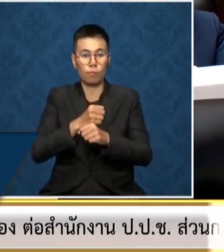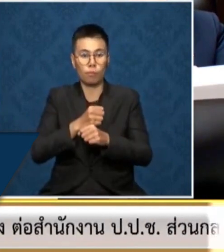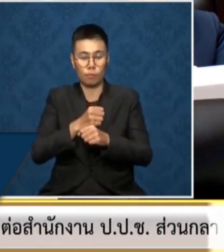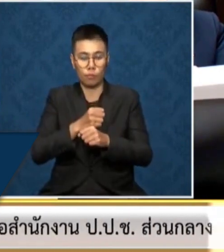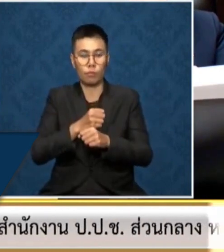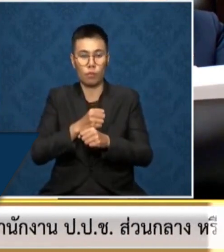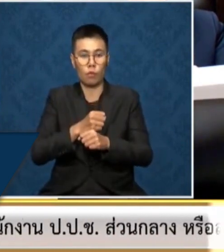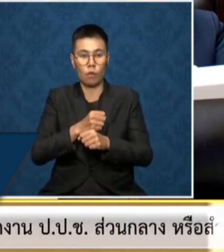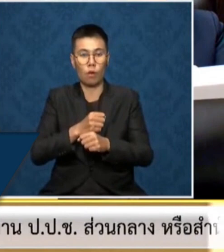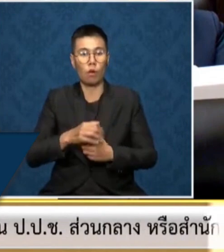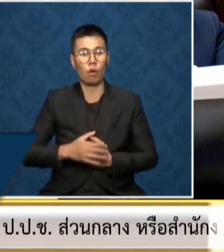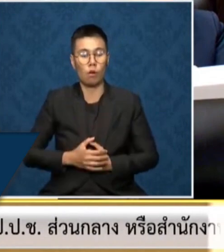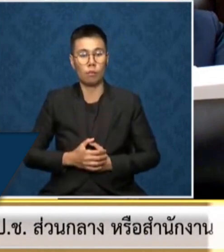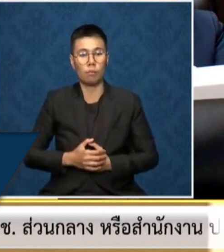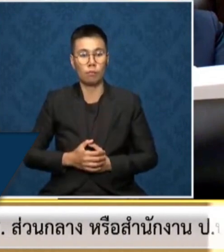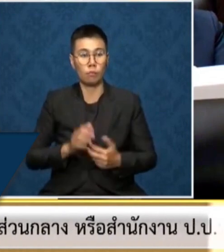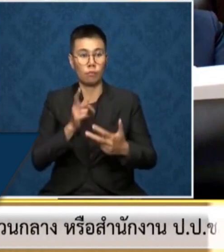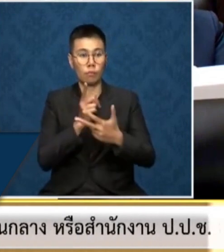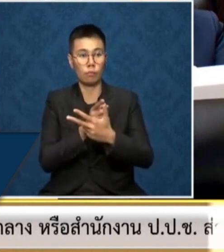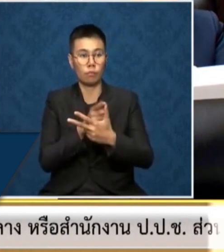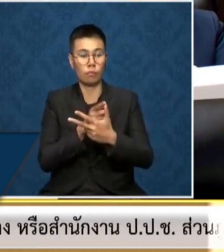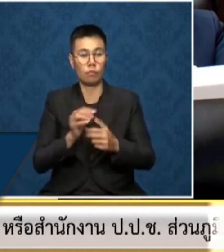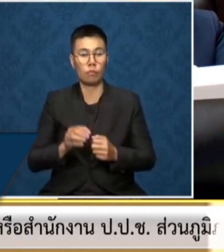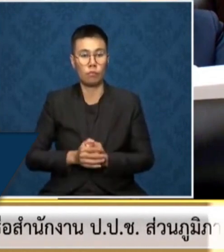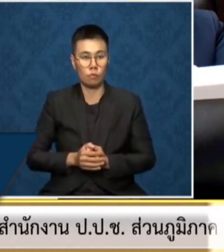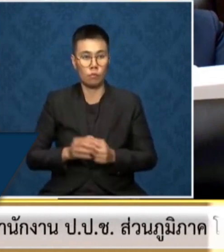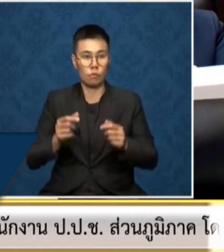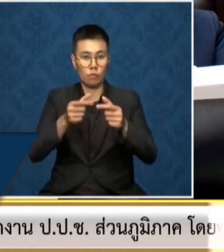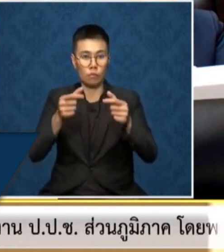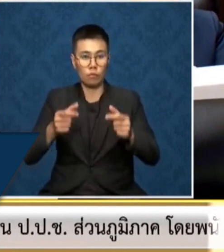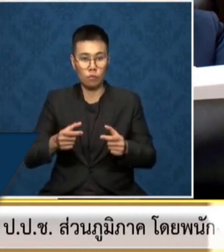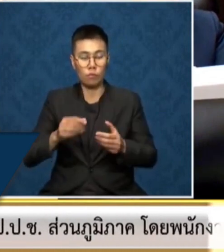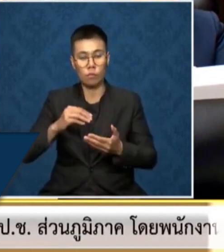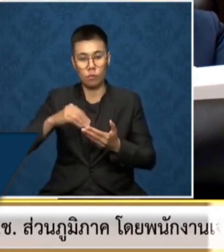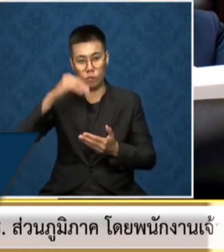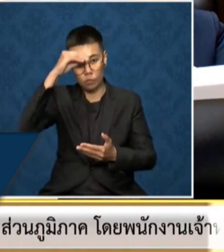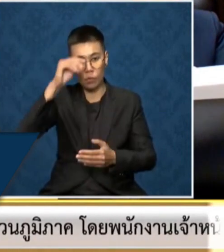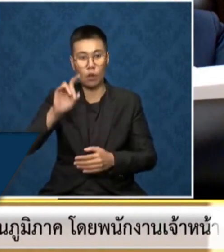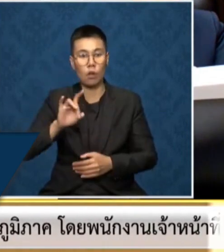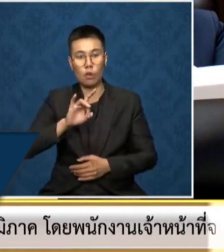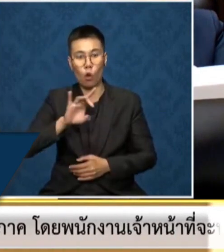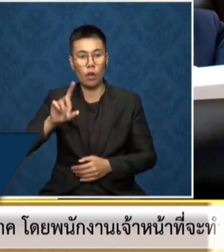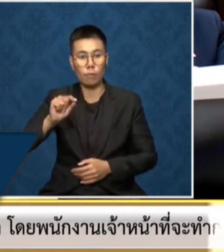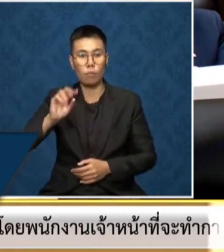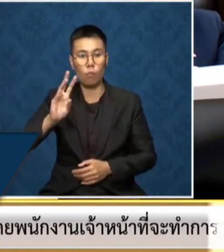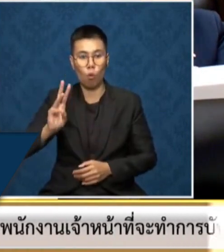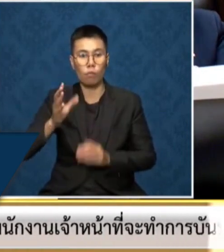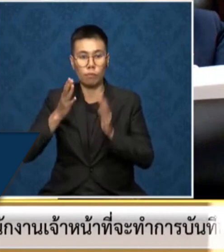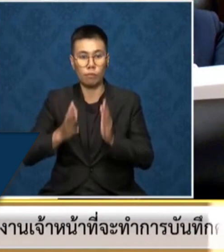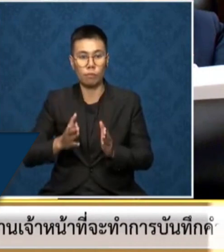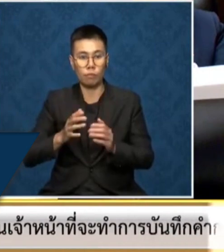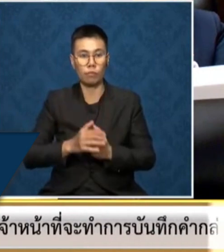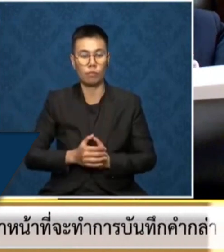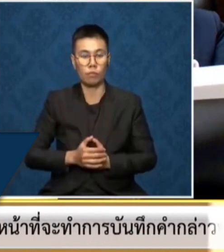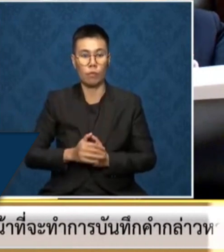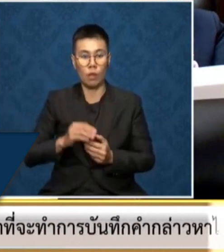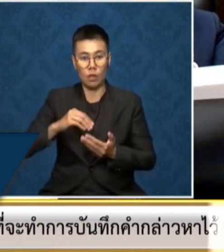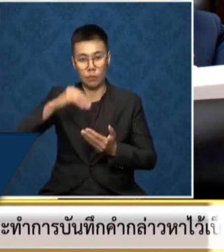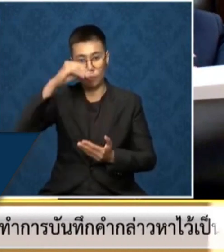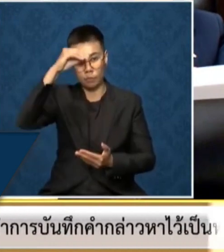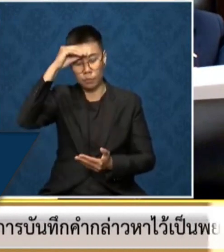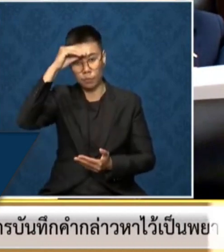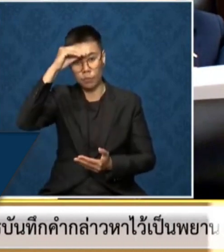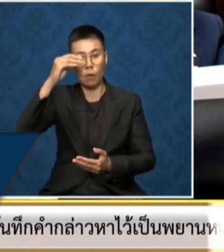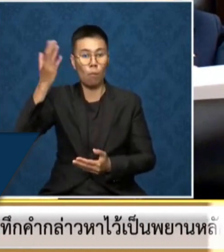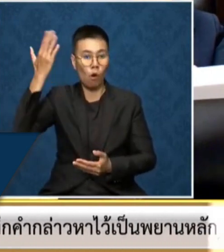ับในประการท 1 ครั ในมอของผมคอเอกสารของนกรียนจำนวน 126 คนที่ศึกษา